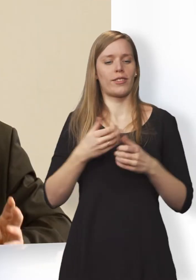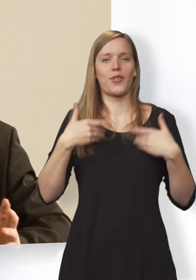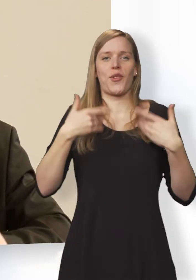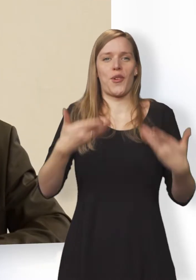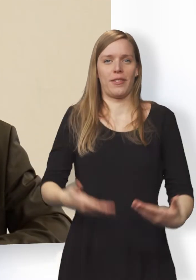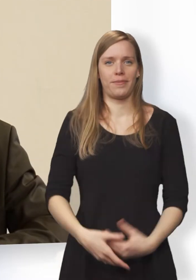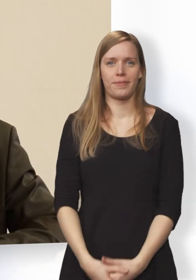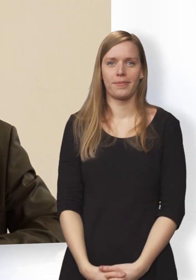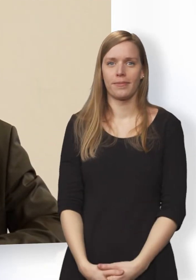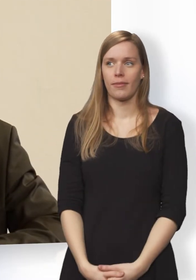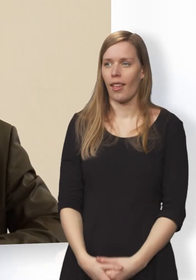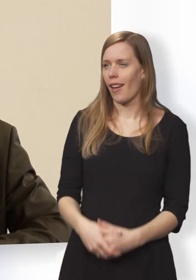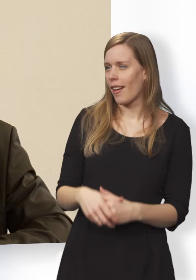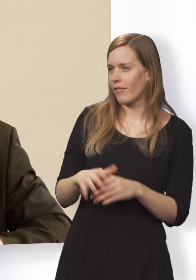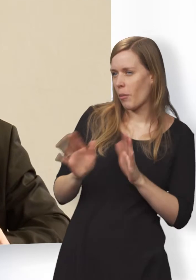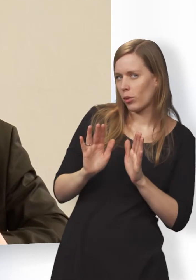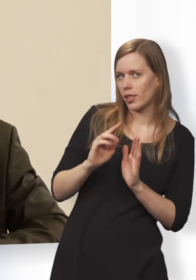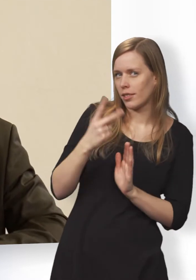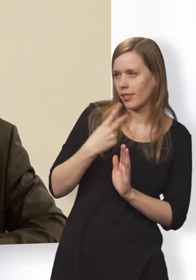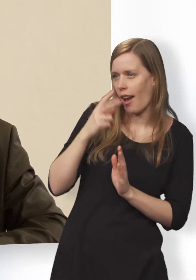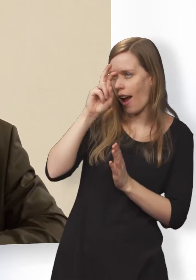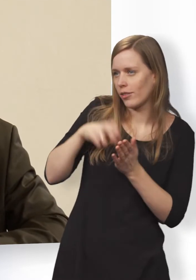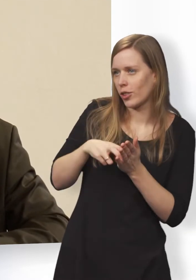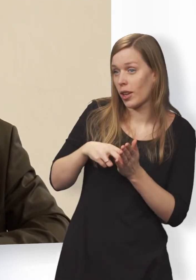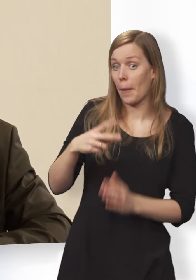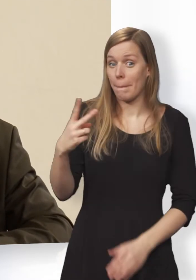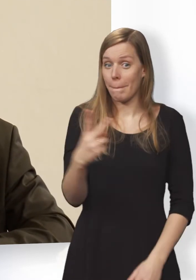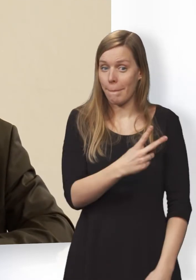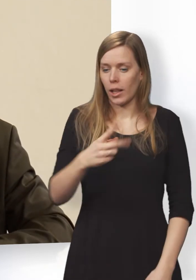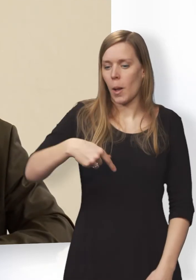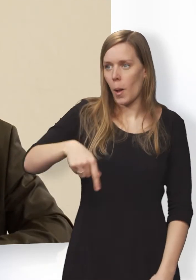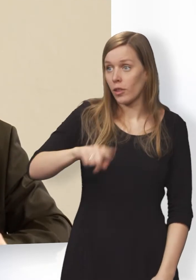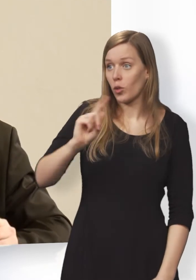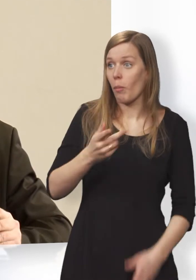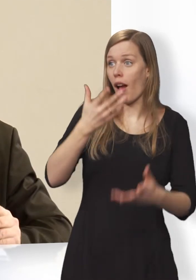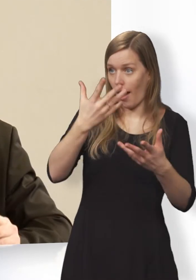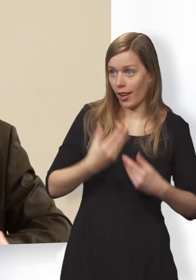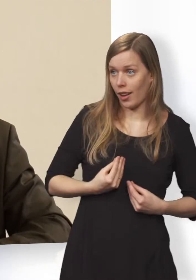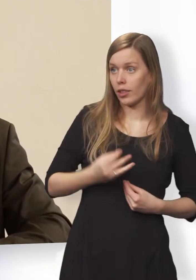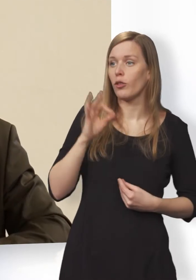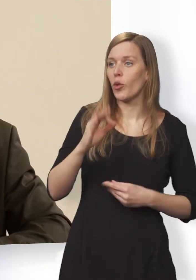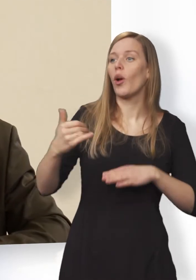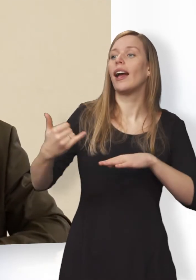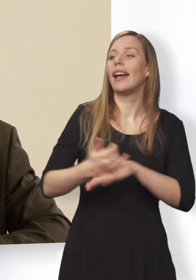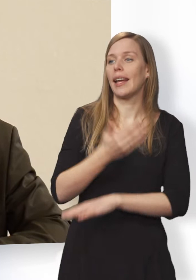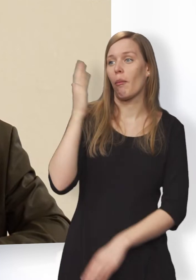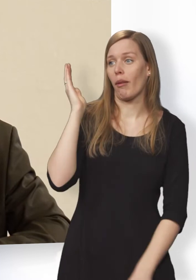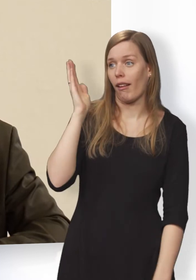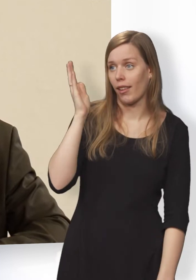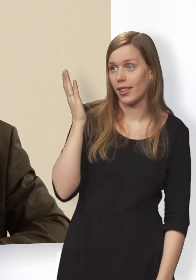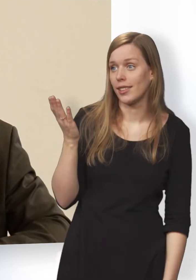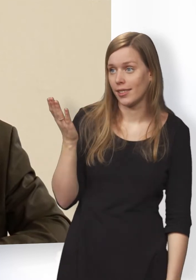wahrscheinlichsten sie mit mir einverstanden wenn ich beide sigrid und folgerte in kürze zu einer predigt